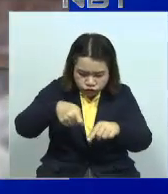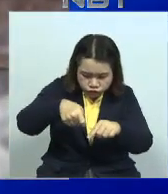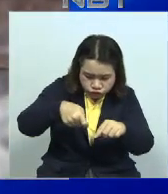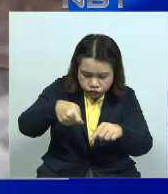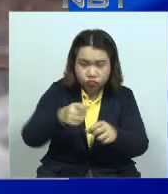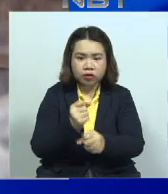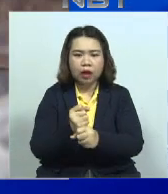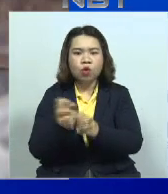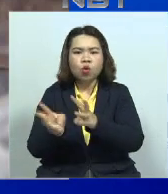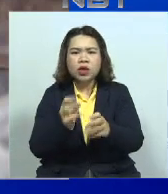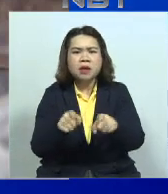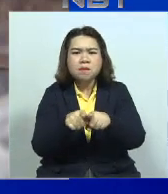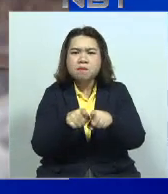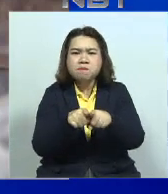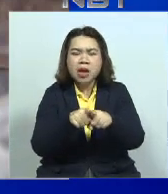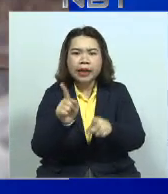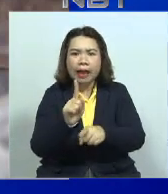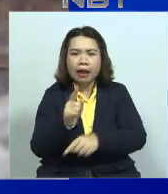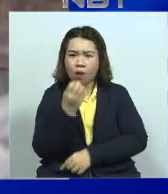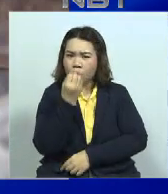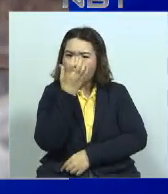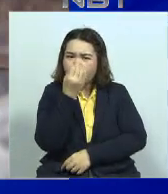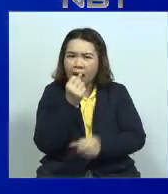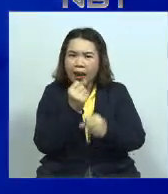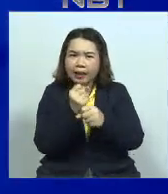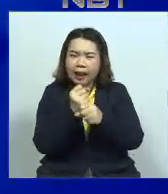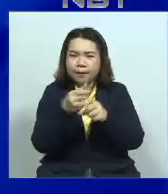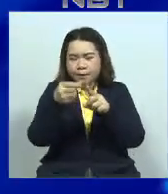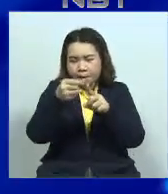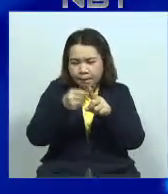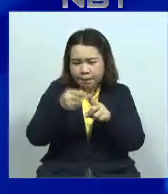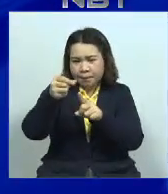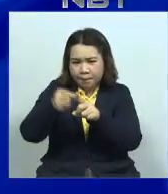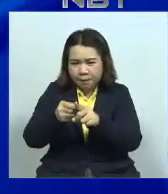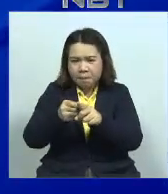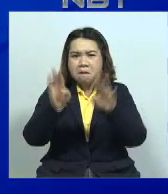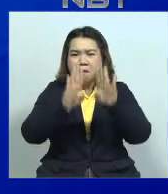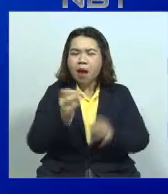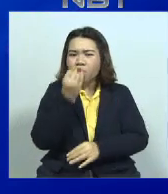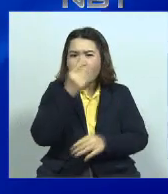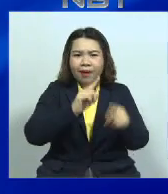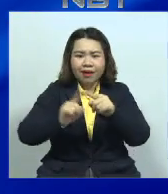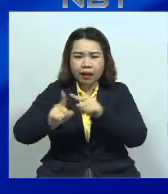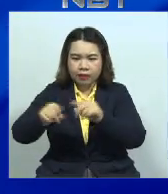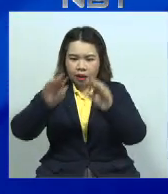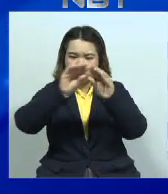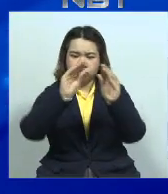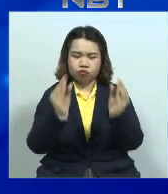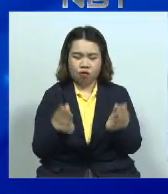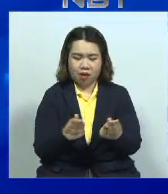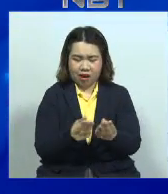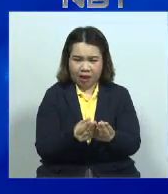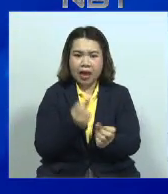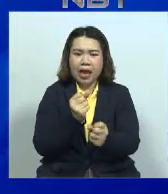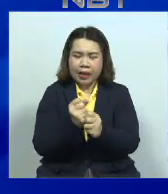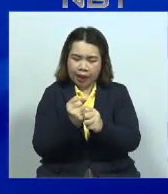ยเฉพาะการเลียนแบบธรรมชาติในการเข้ากรีบดอกมะลิดอกรักและดอกกุหลาบทั้งตัวพวงมาลัยและการท